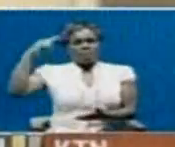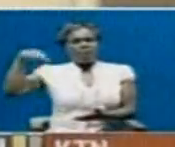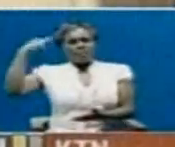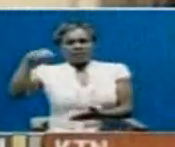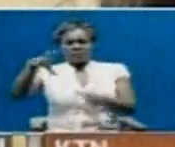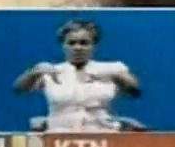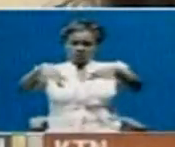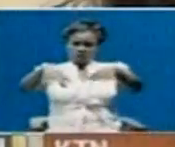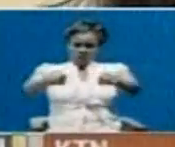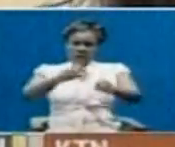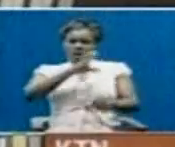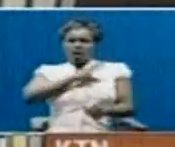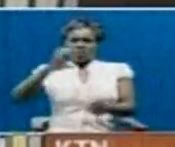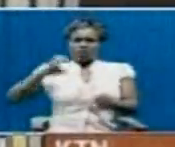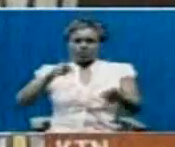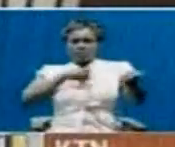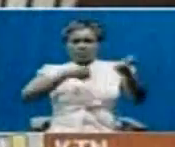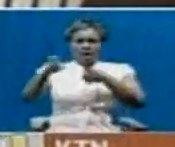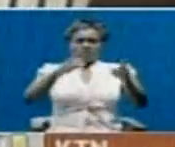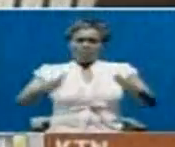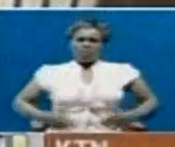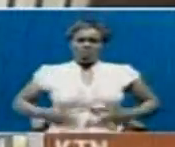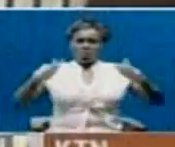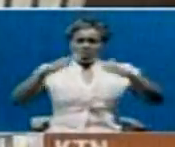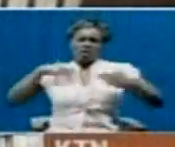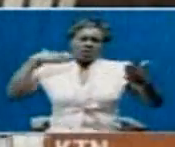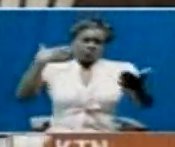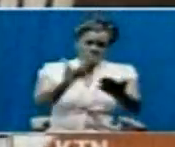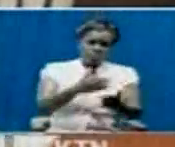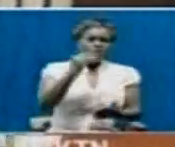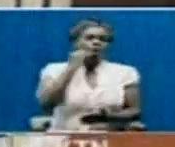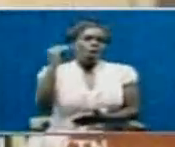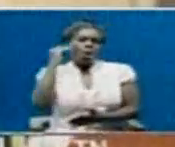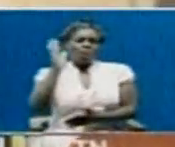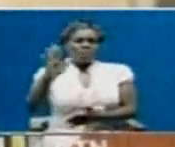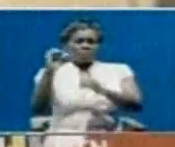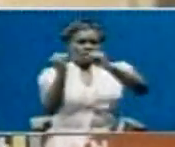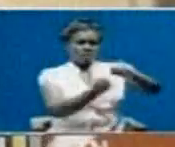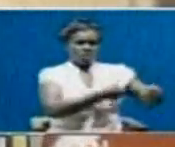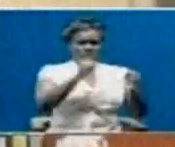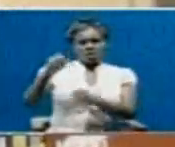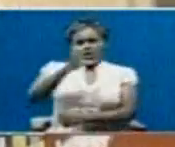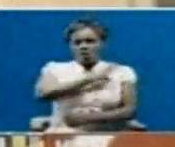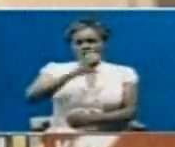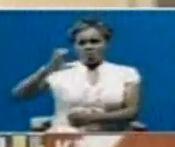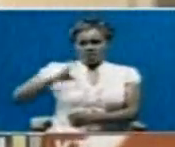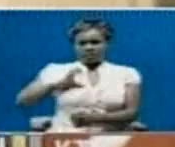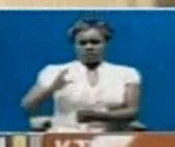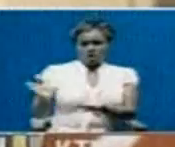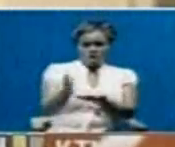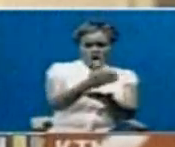kuwa mwenyekiti wa kamati ya kusafirisha maiti ya marehemu hadi nyumbani kwake Homabay. Kamati hiyo itaweza kuweka